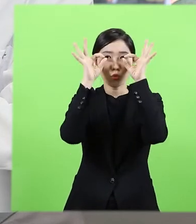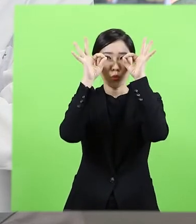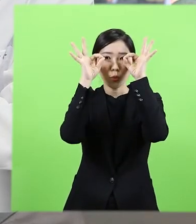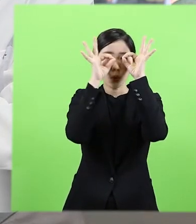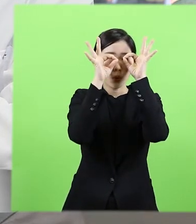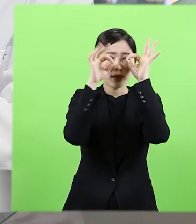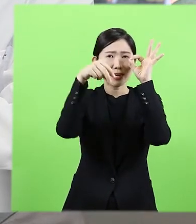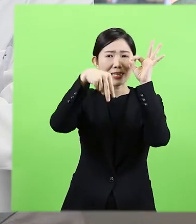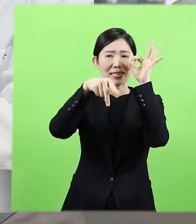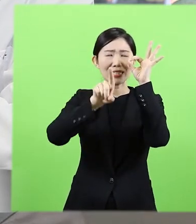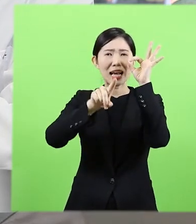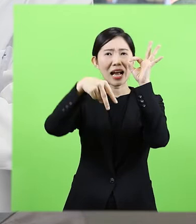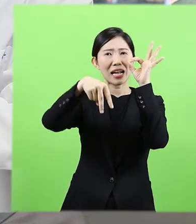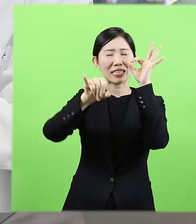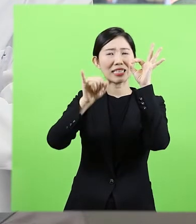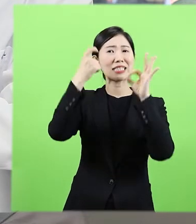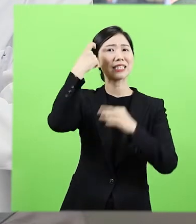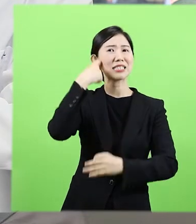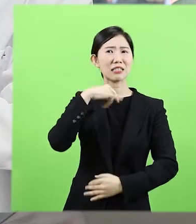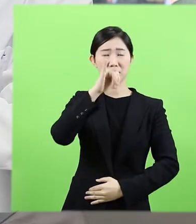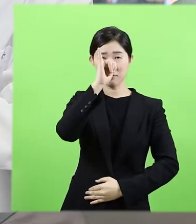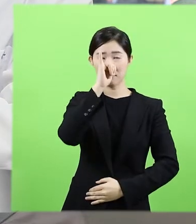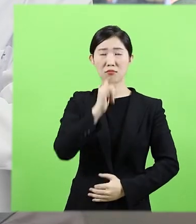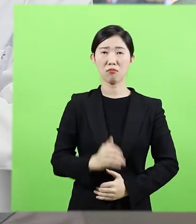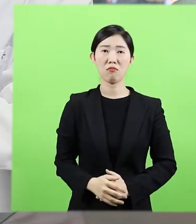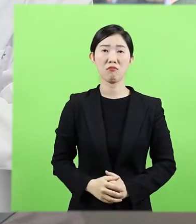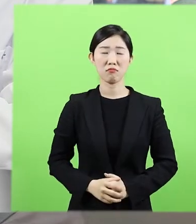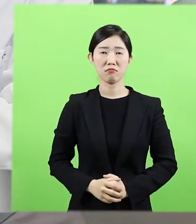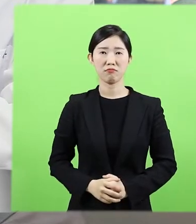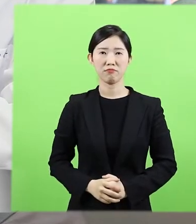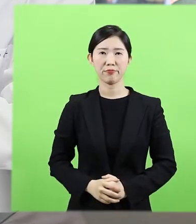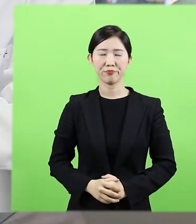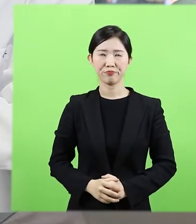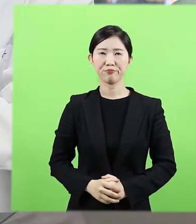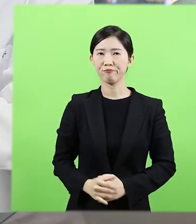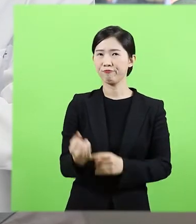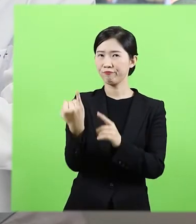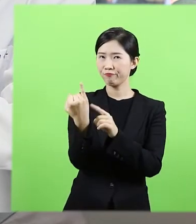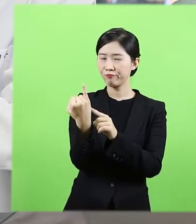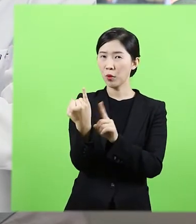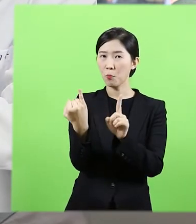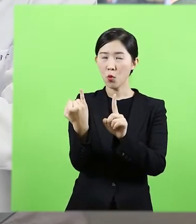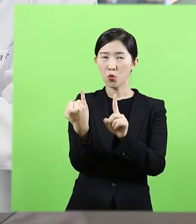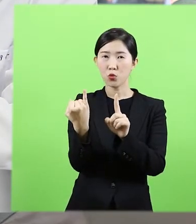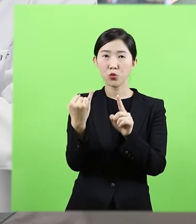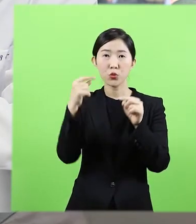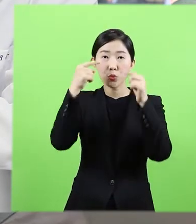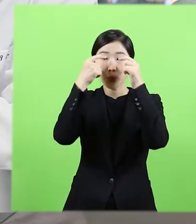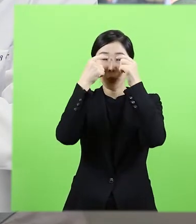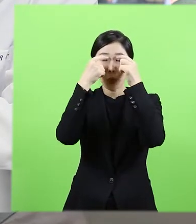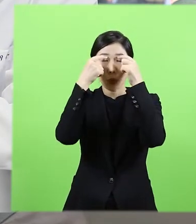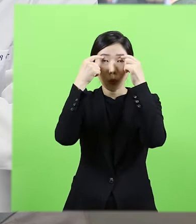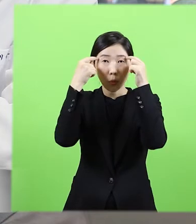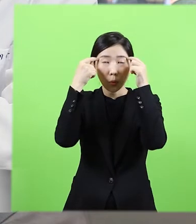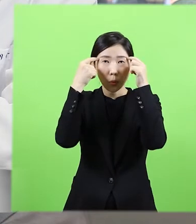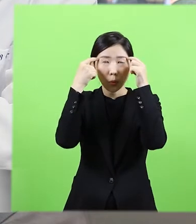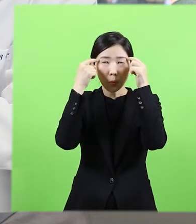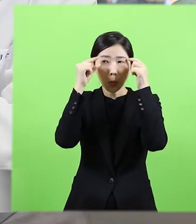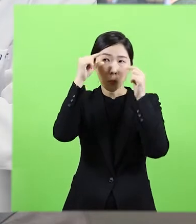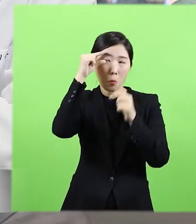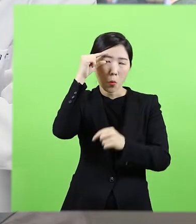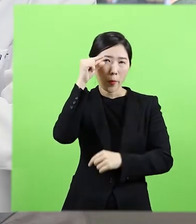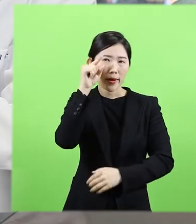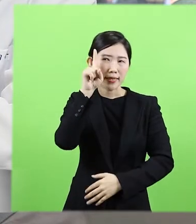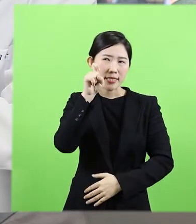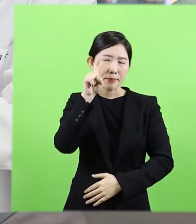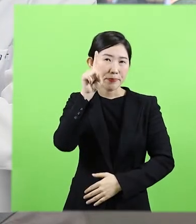약간 사시같이 보이는 그런 모습을 하고 있는 환자입니다. 이런 분한테 눈썹 밑에서